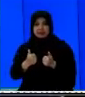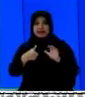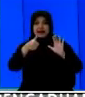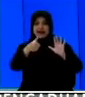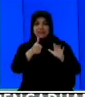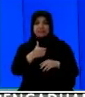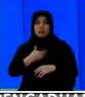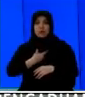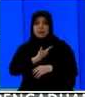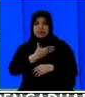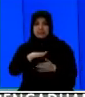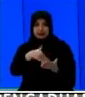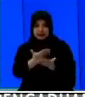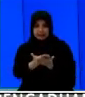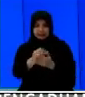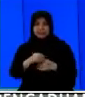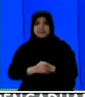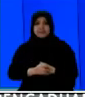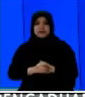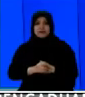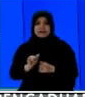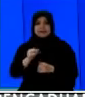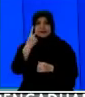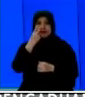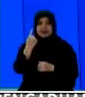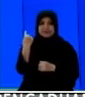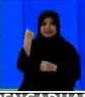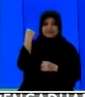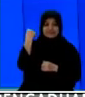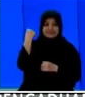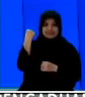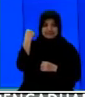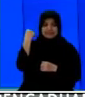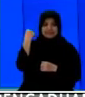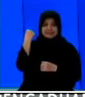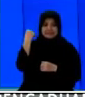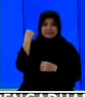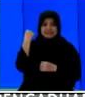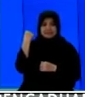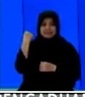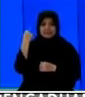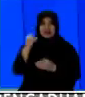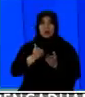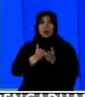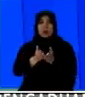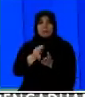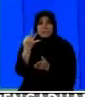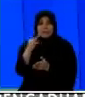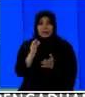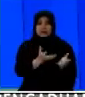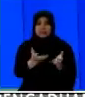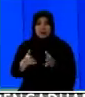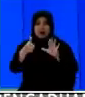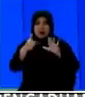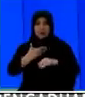e meninggal dunia seperti yang terlihat di belakang saya pemirsa dapat Anda lihat itu adalah kapal yang baru saja membawa enam